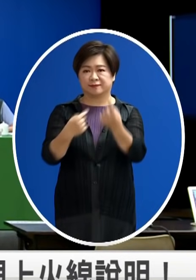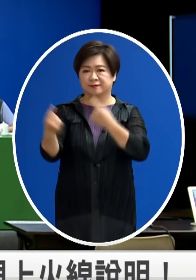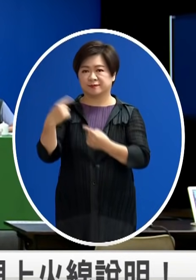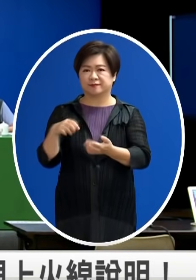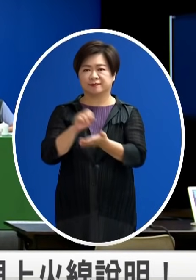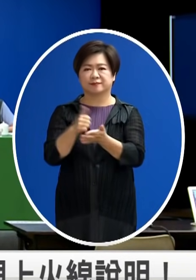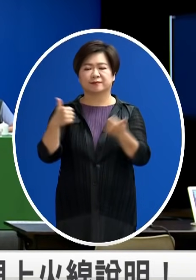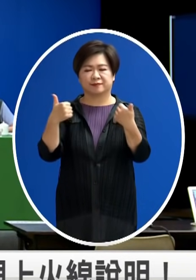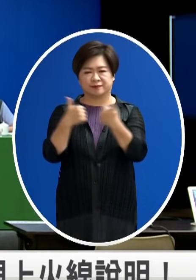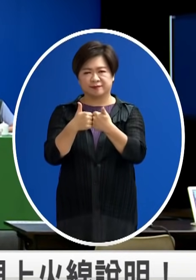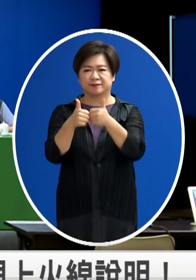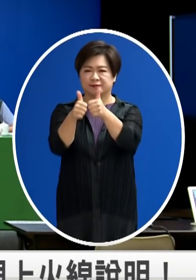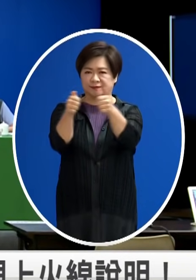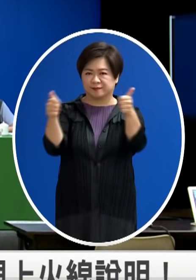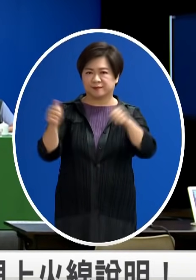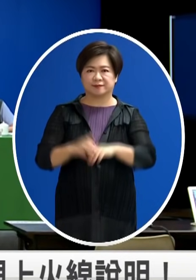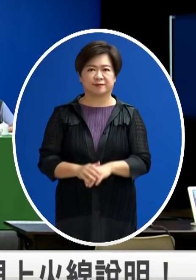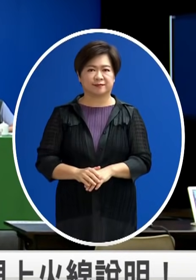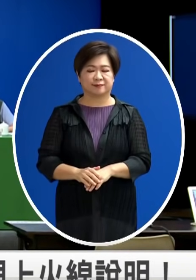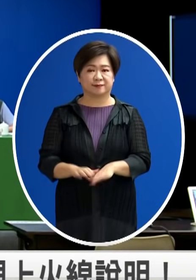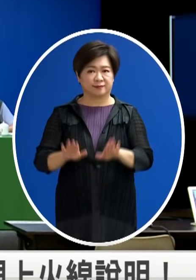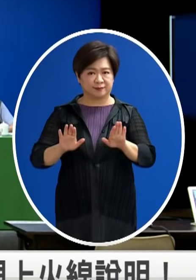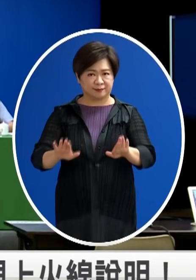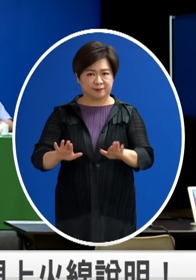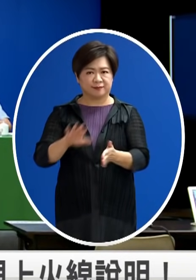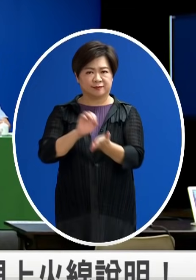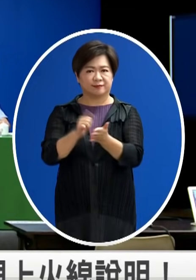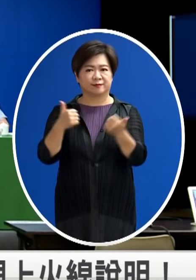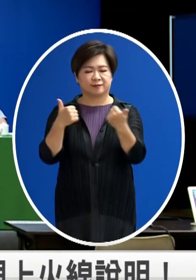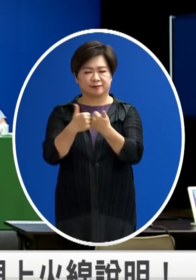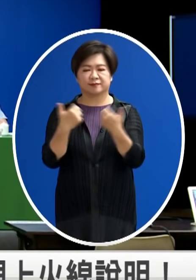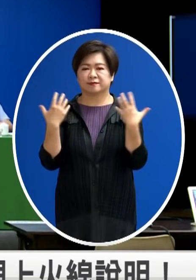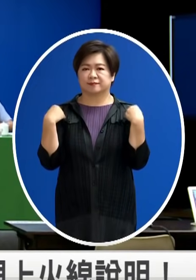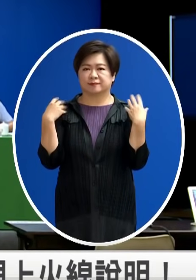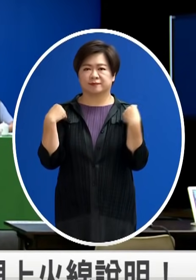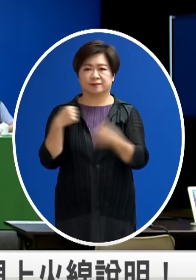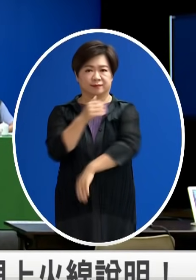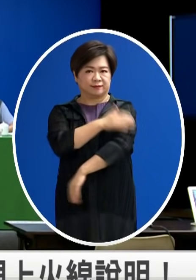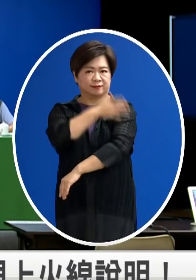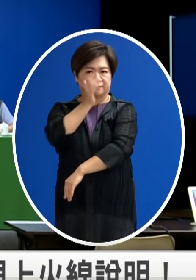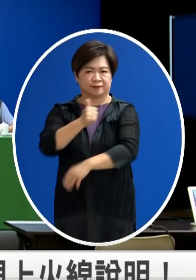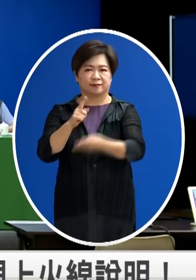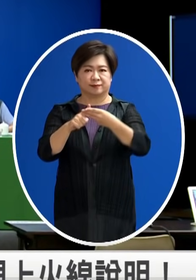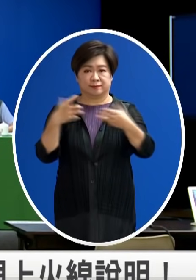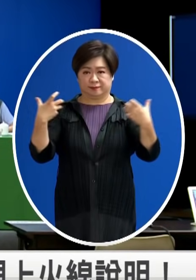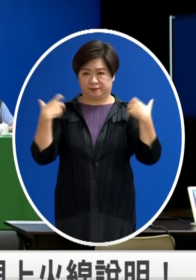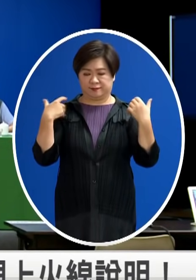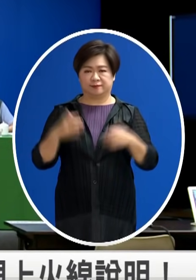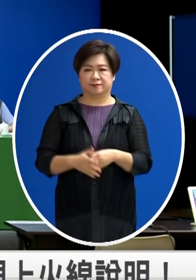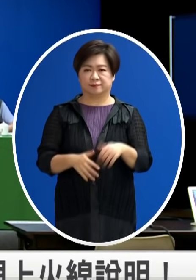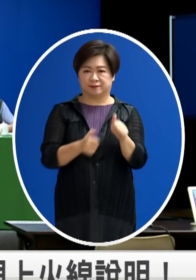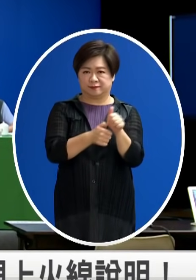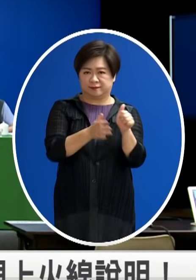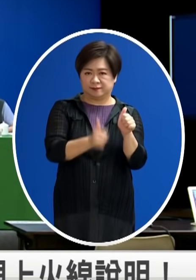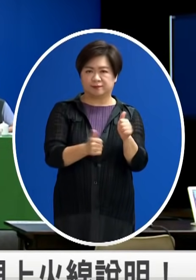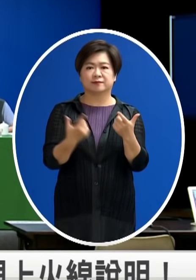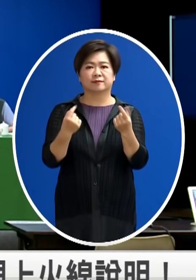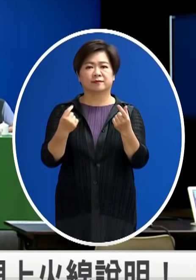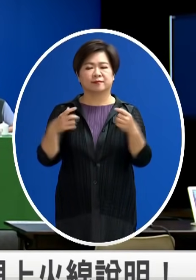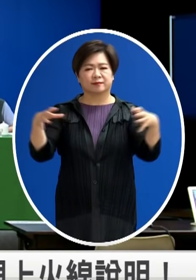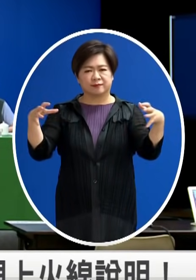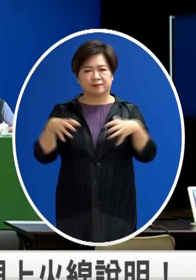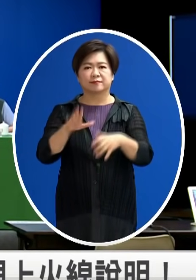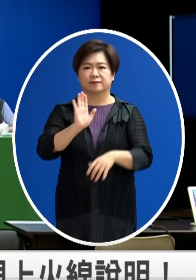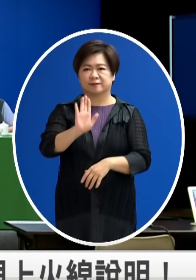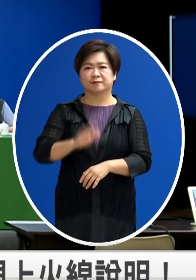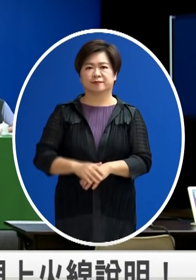参加我们的记者会。那今天我们记者会还是由我们陈指挥官来亲自主持哈，然后我们的副指挥官也同时到会